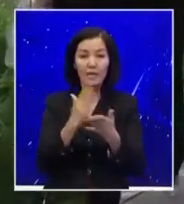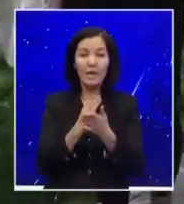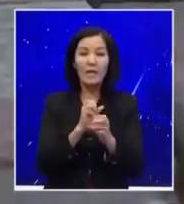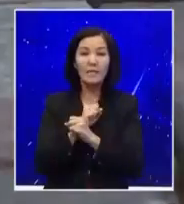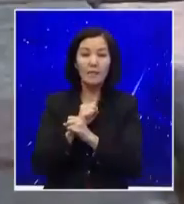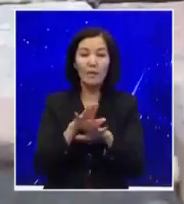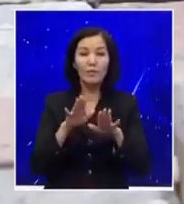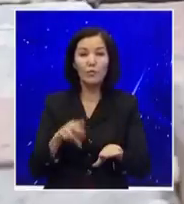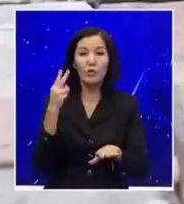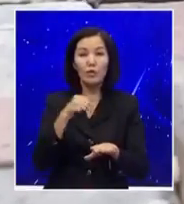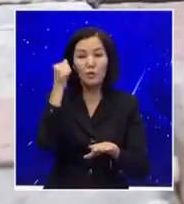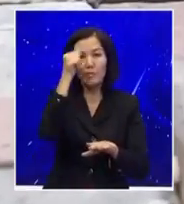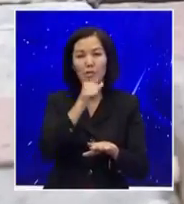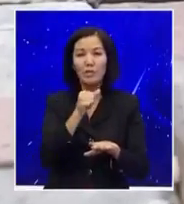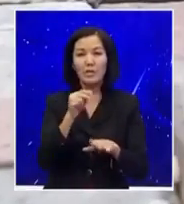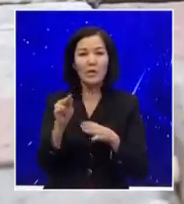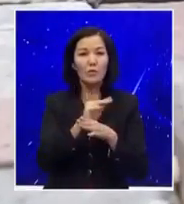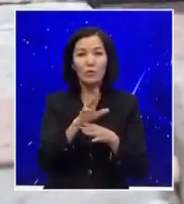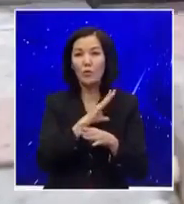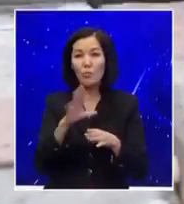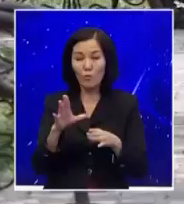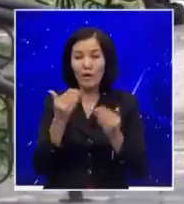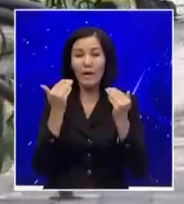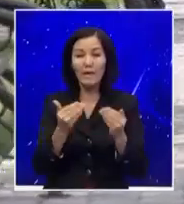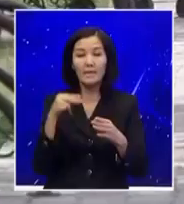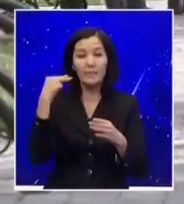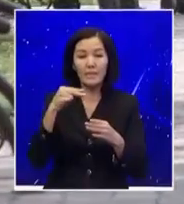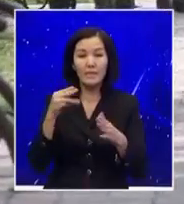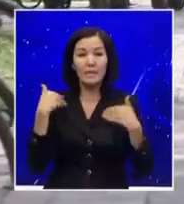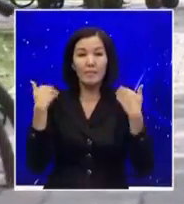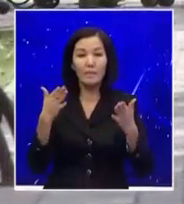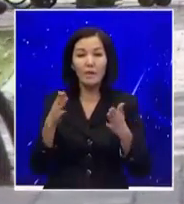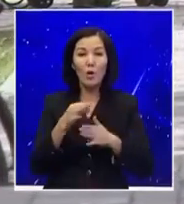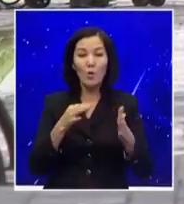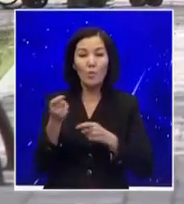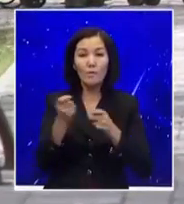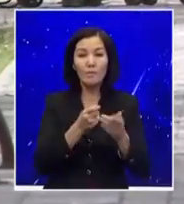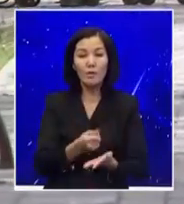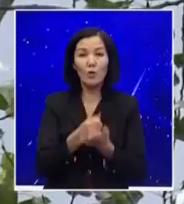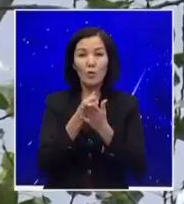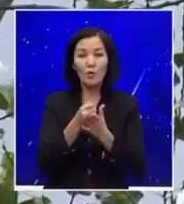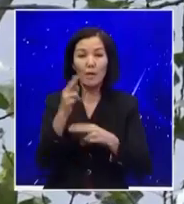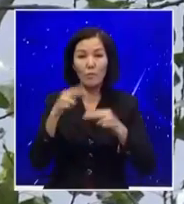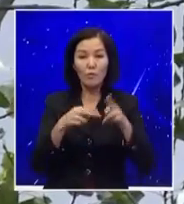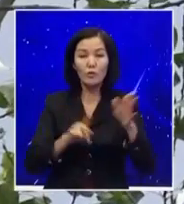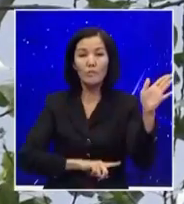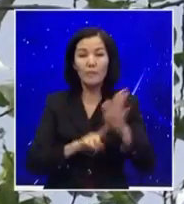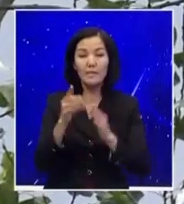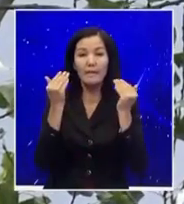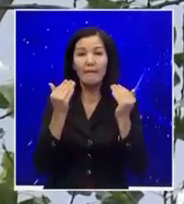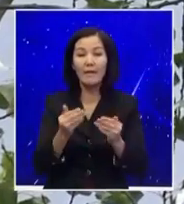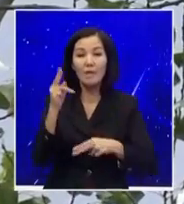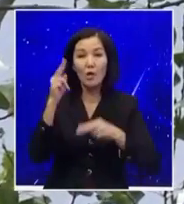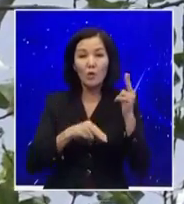орны 20 жылдан аса қараусыз жатқан еді. Президент бастамасынан соң облыс басшылығы қолға алып құрылысын бастады. Қазір